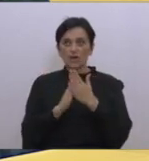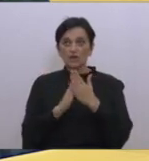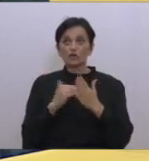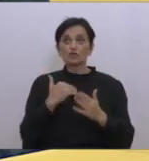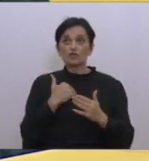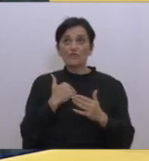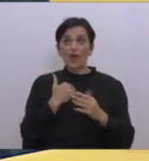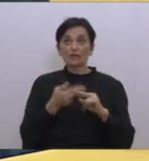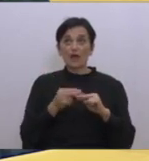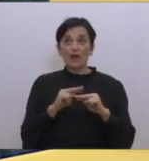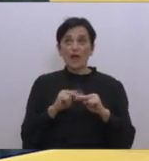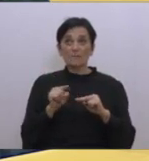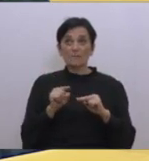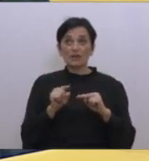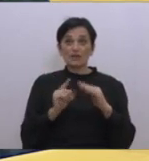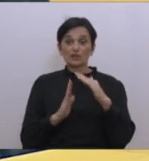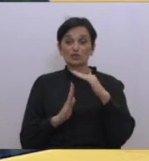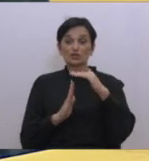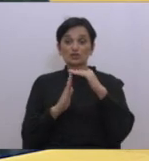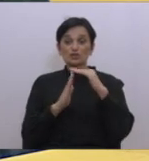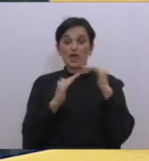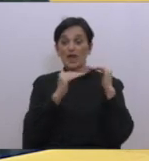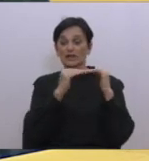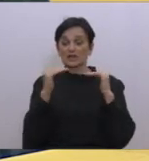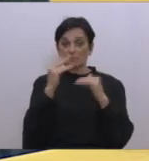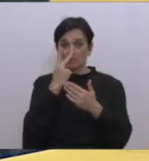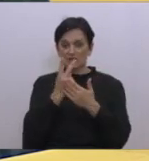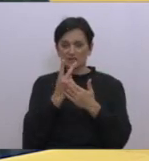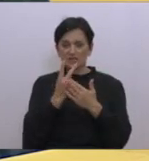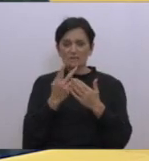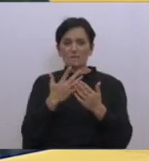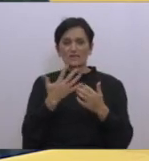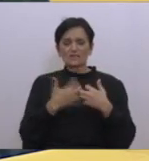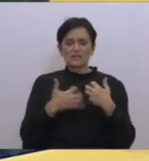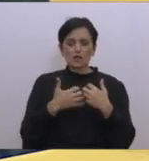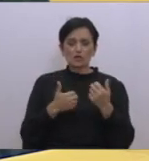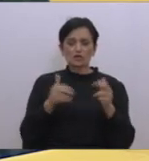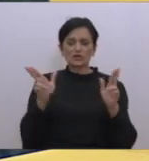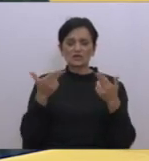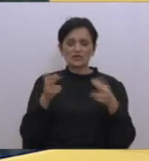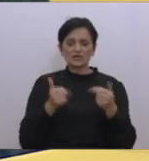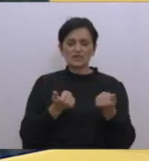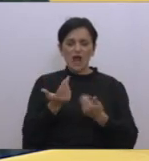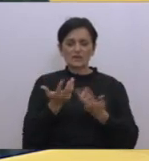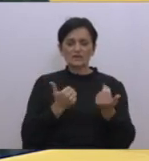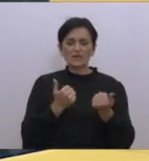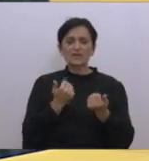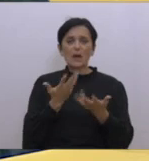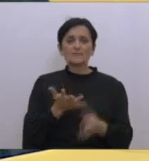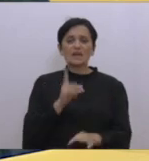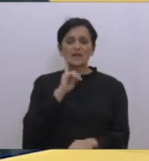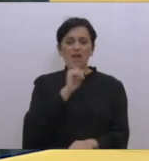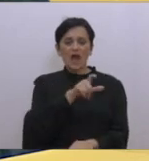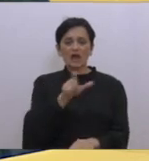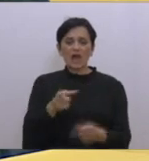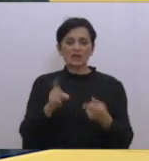Ჩვენ ამ წერის მიხედვით საშუალოდ დავთვალეთ თუ რამდენ ახალგაზრდაზე შეიძლება ეს გავრცელდეს.